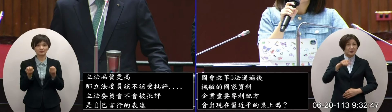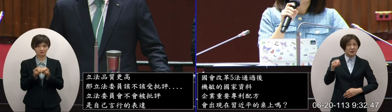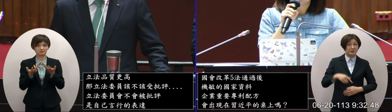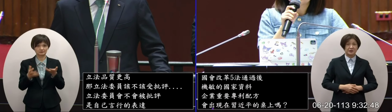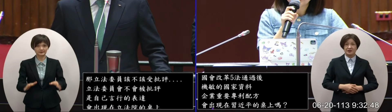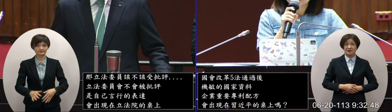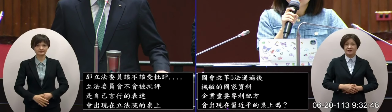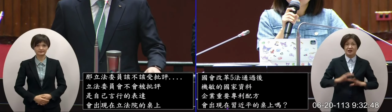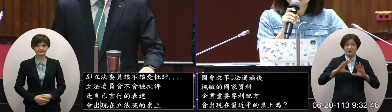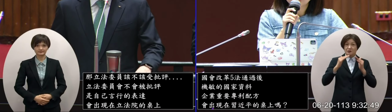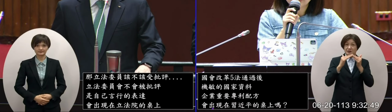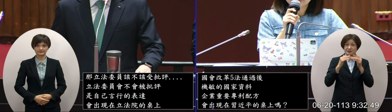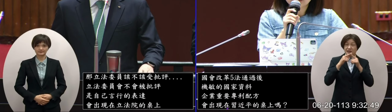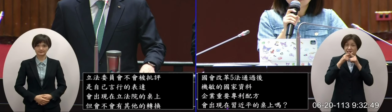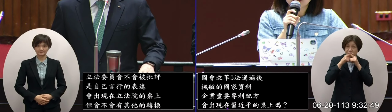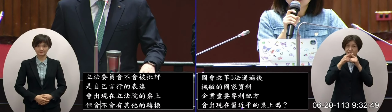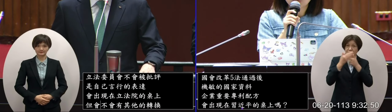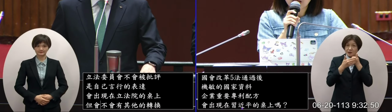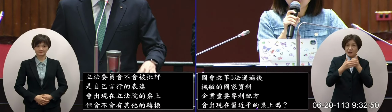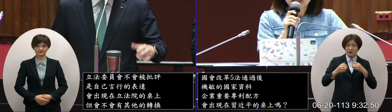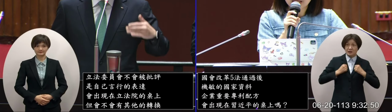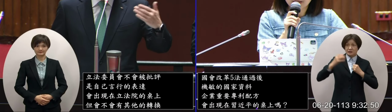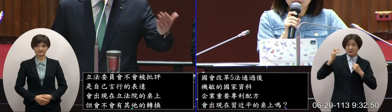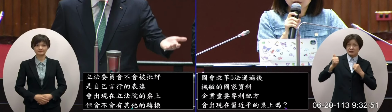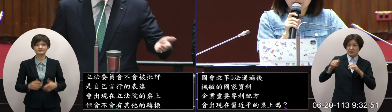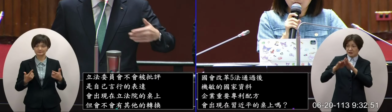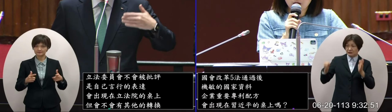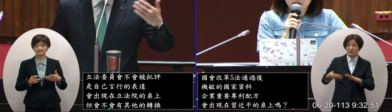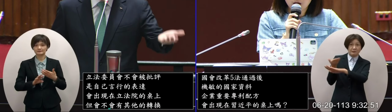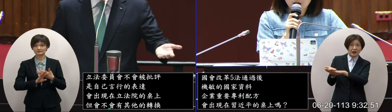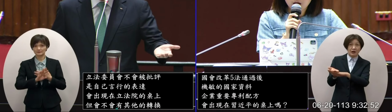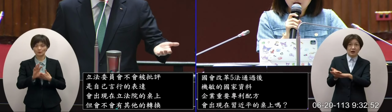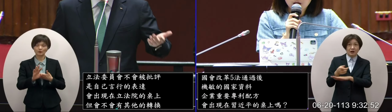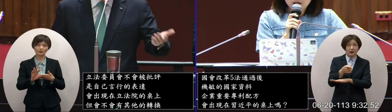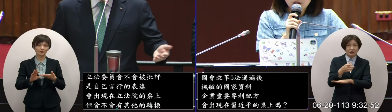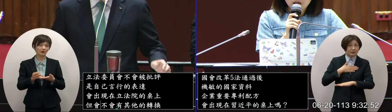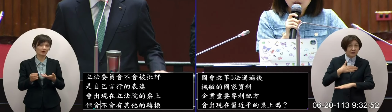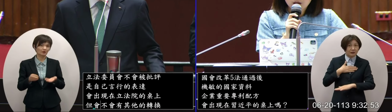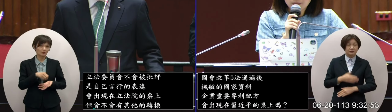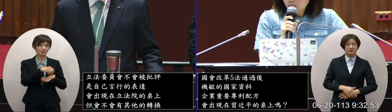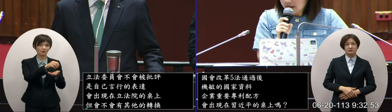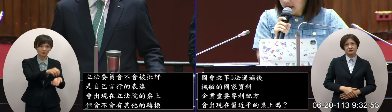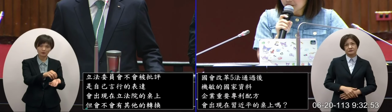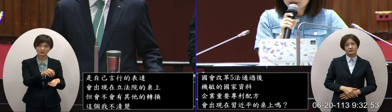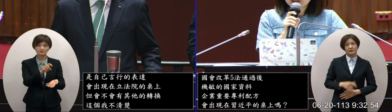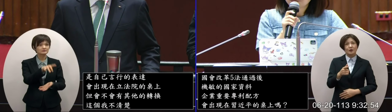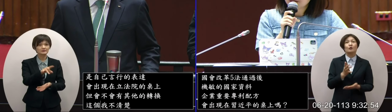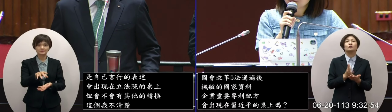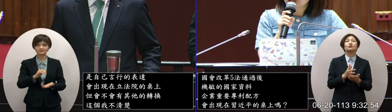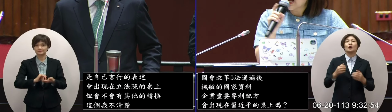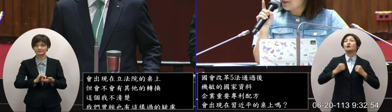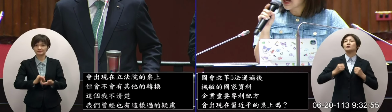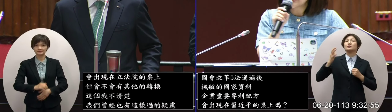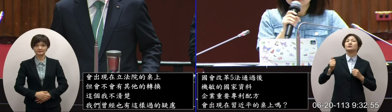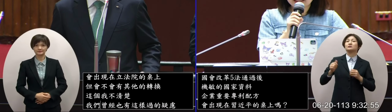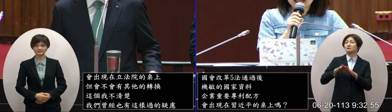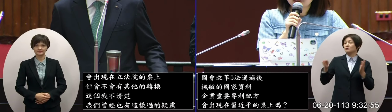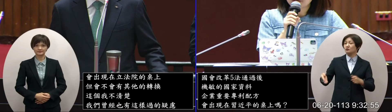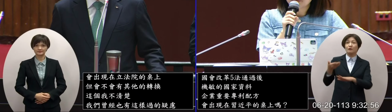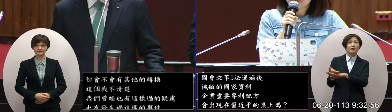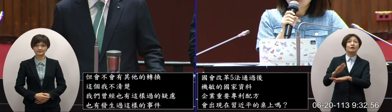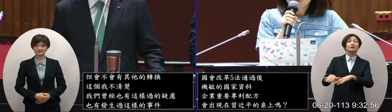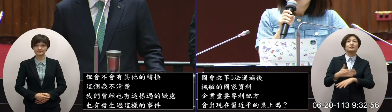有曾经有国家的资料出现在习近平的桌上， 曾经有外散、外送出去，不一定到哪里去。 没有，我讲的是习近平的桌上。来，我们看一